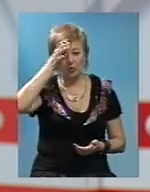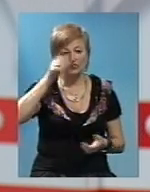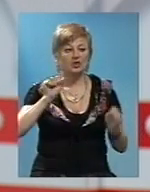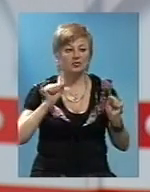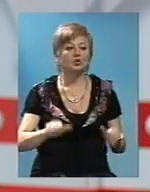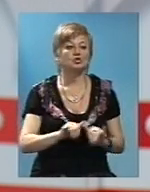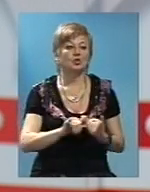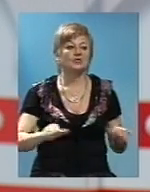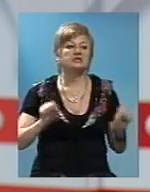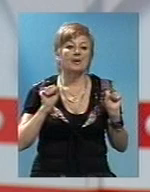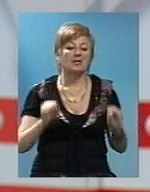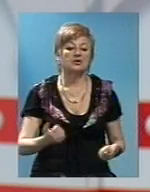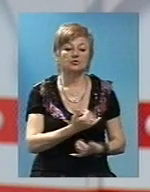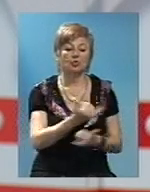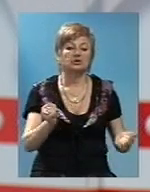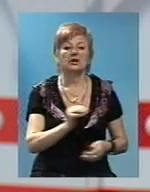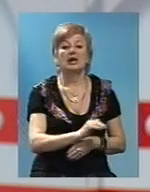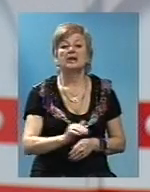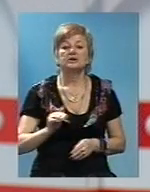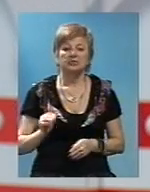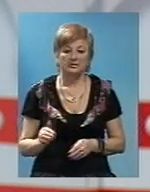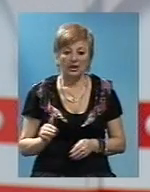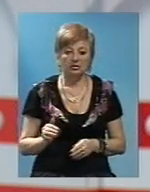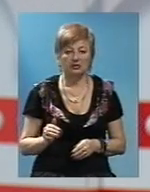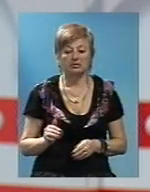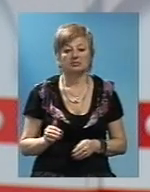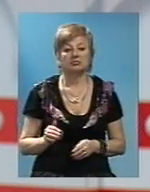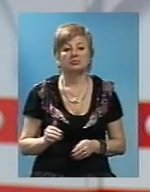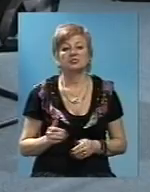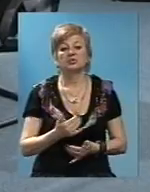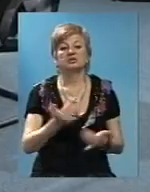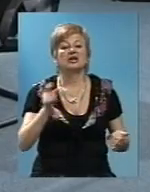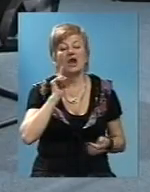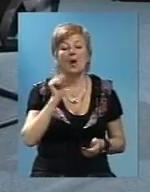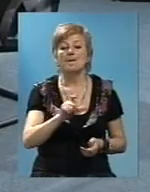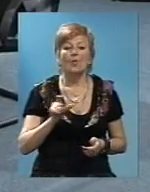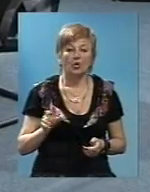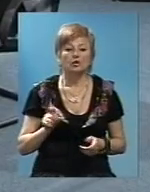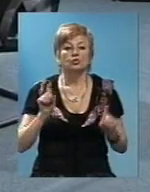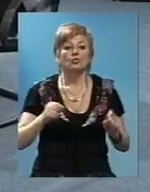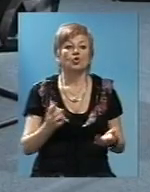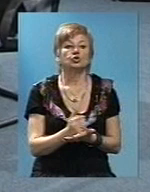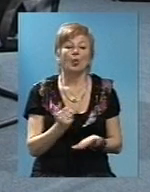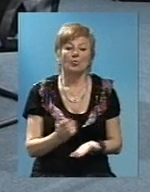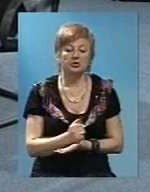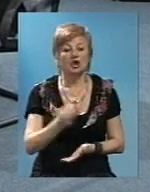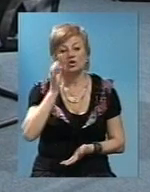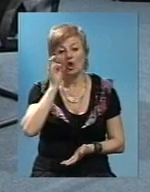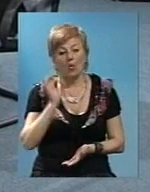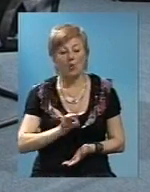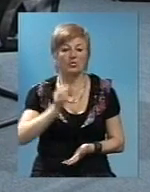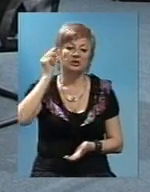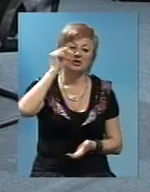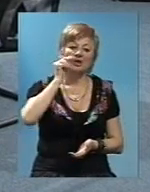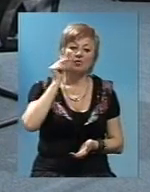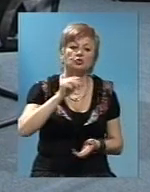розвиваючі можливості там для дітей, для підлітків, для молоді, щоб вони могли здобувати ті компетенції, ті знання і навички, які їм